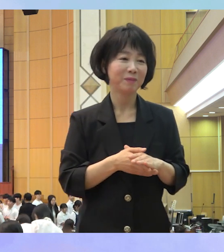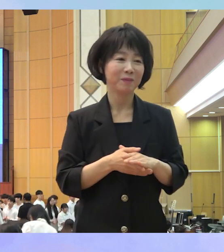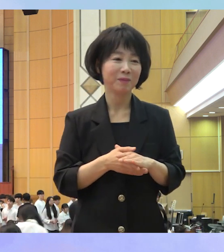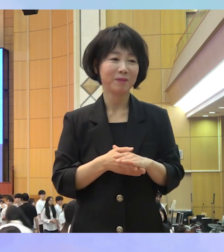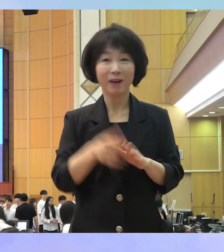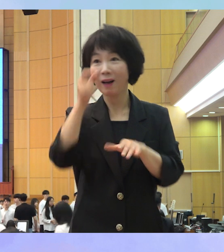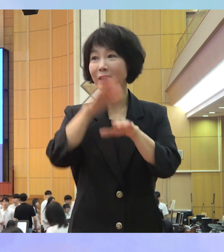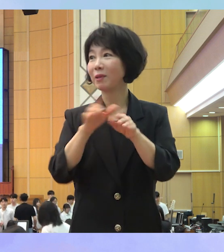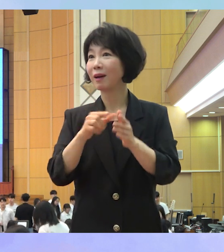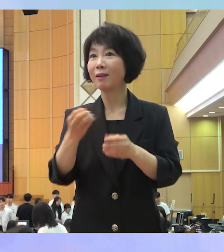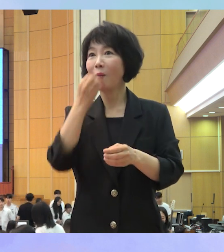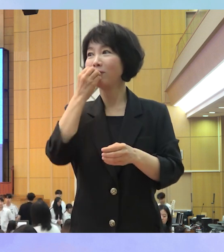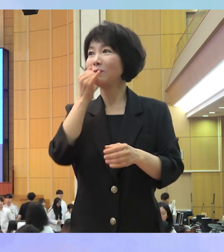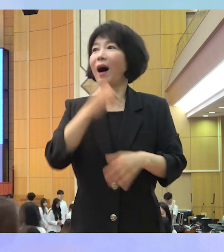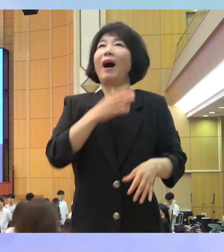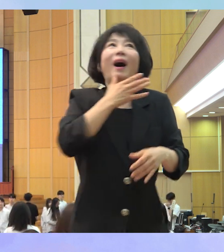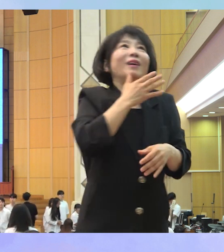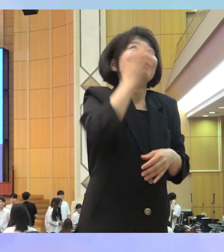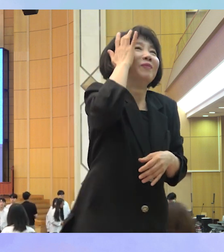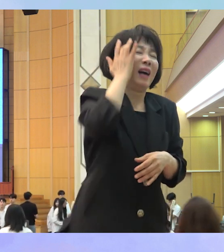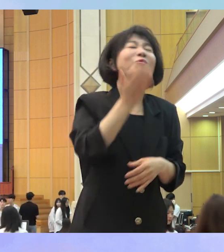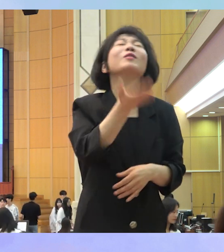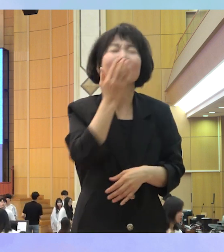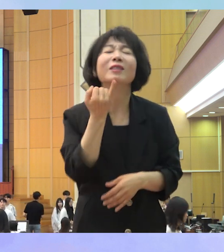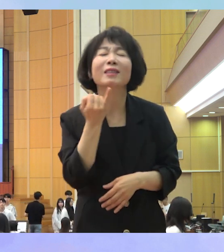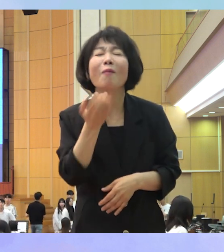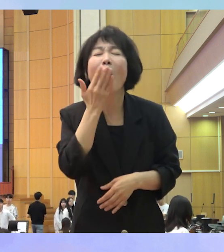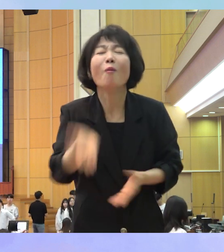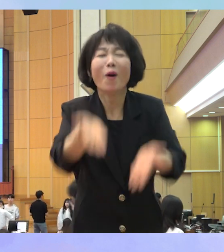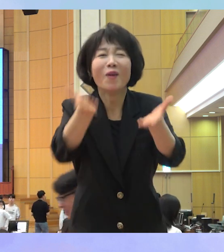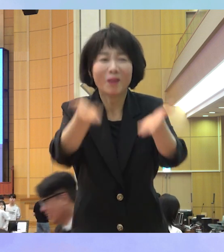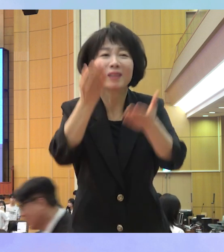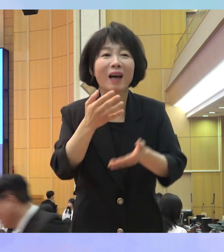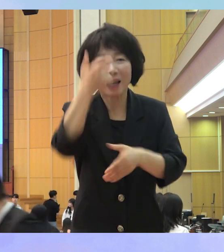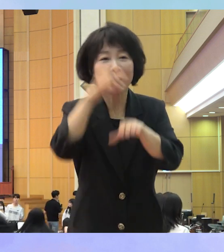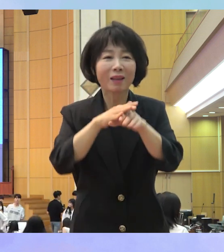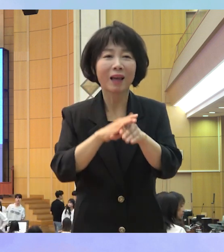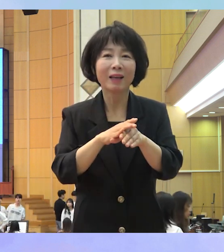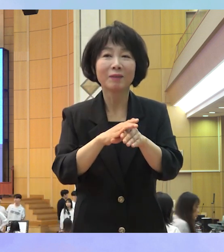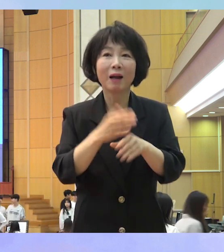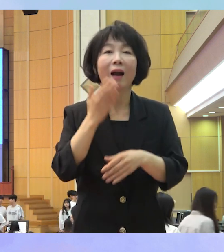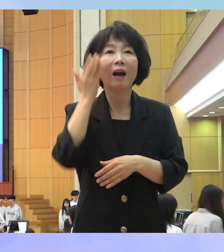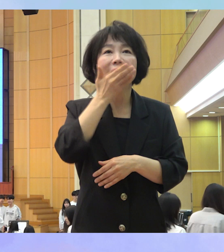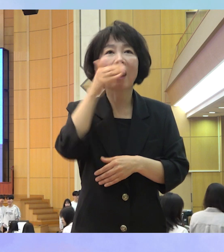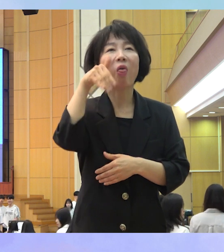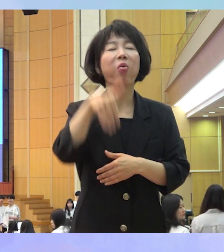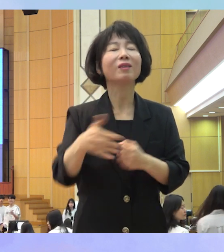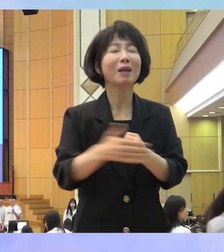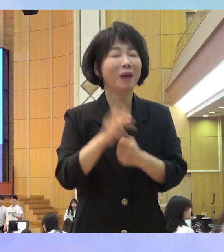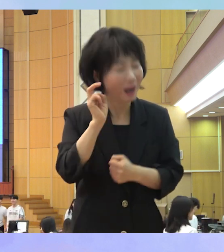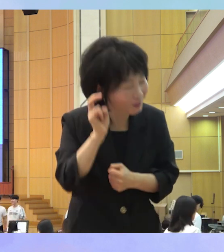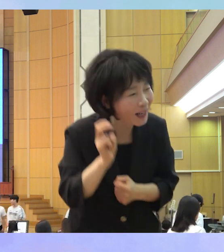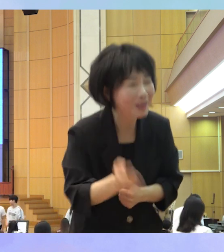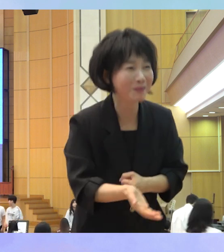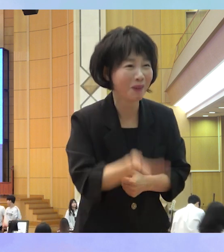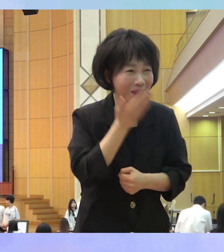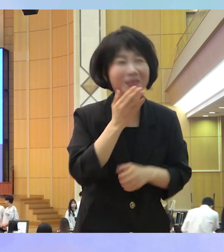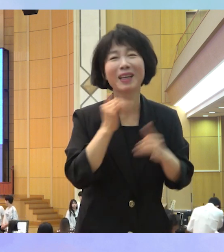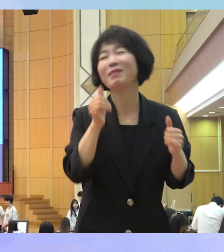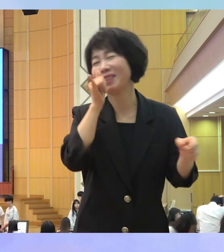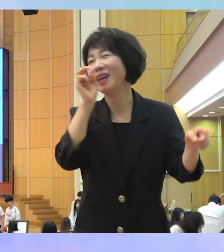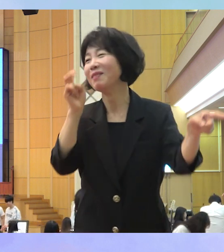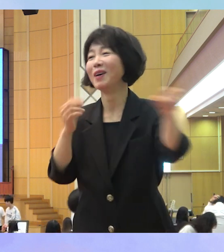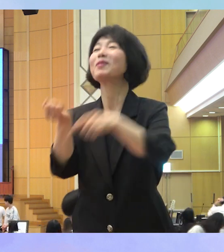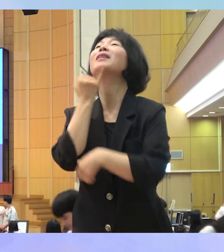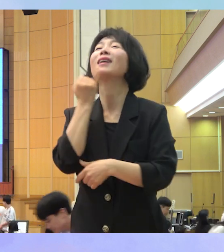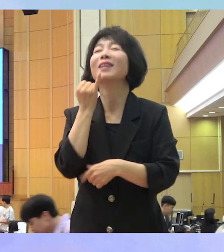분도 예배 시간에 계시던데 괜찮아요. 뭐 그럴 수도 있죠. 뭐 당이 떨어지셨나 보지, 그죠? 네.